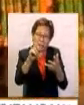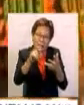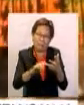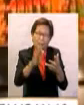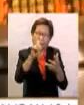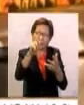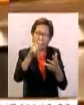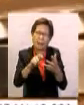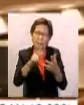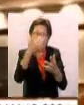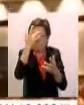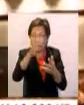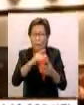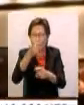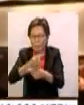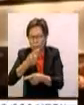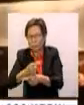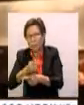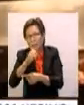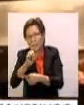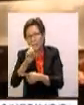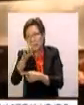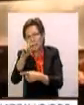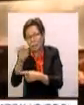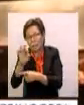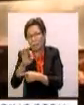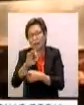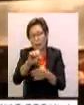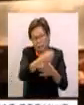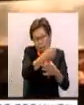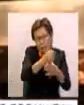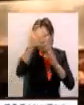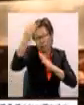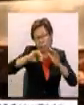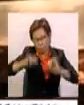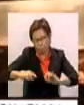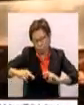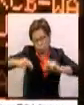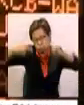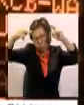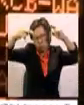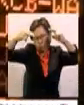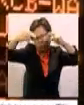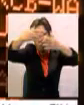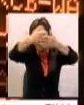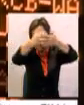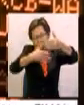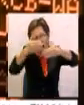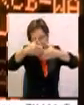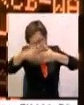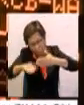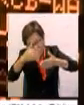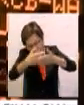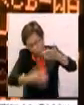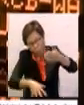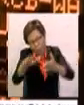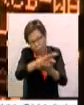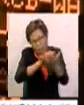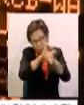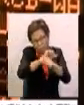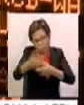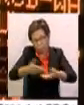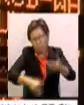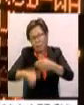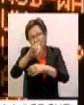beta pintar. Menerusi pembetulan ETF ini, Bursa Malaysia kini boleh meningkatkan pasca senaraian dan rangka kerja